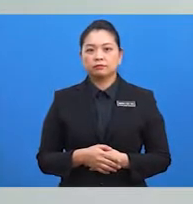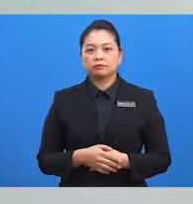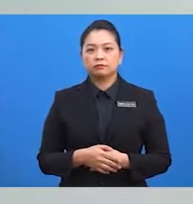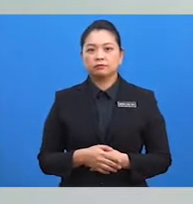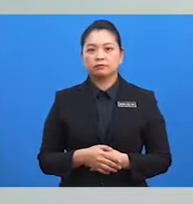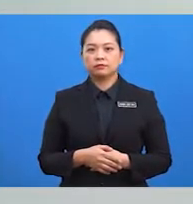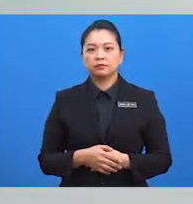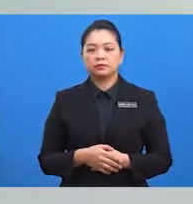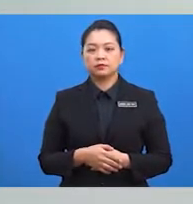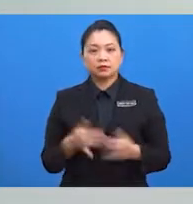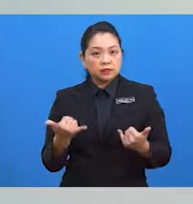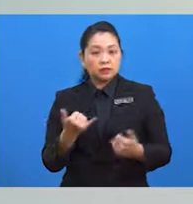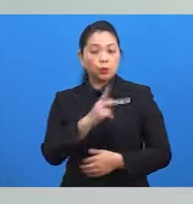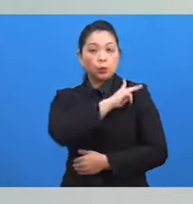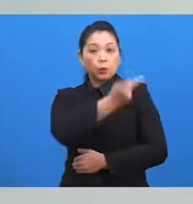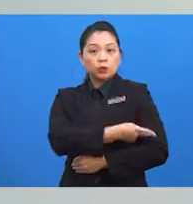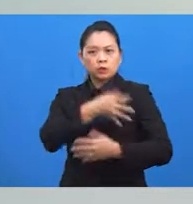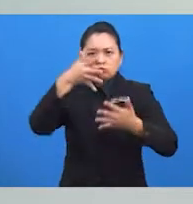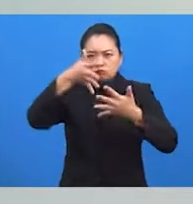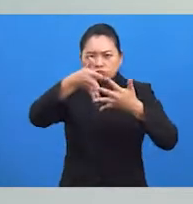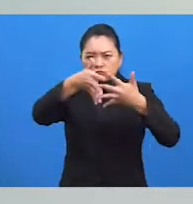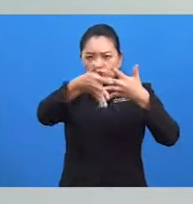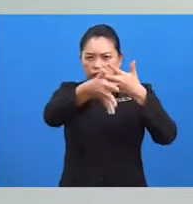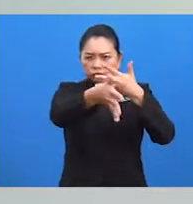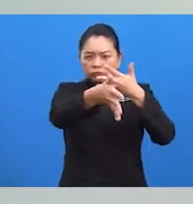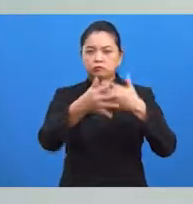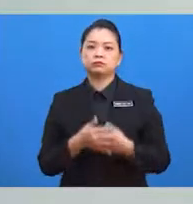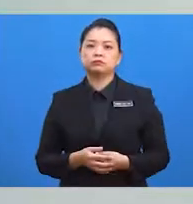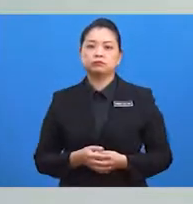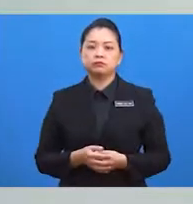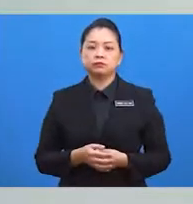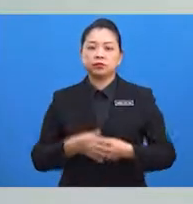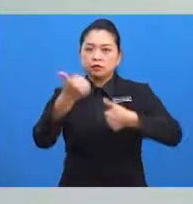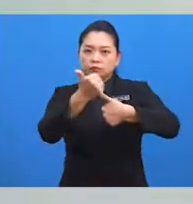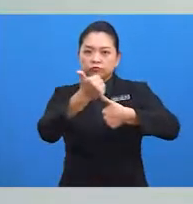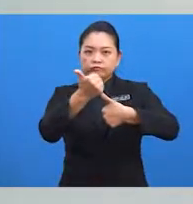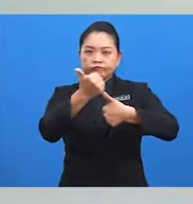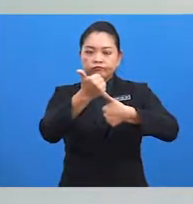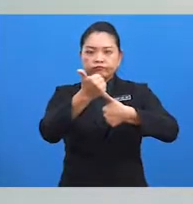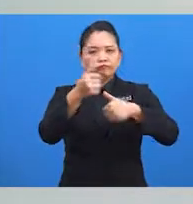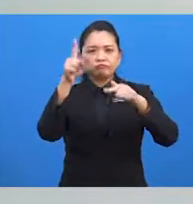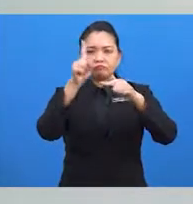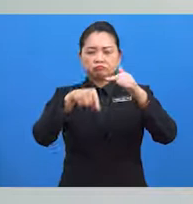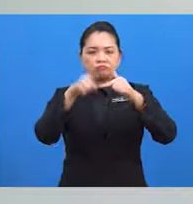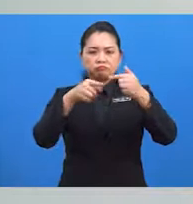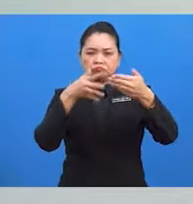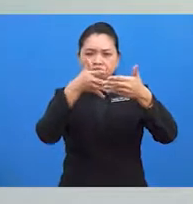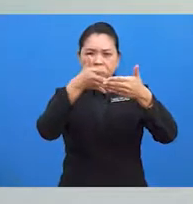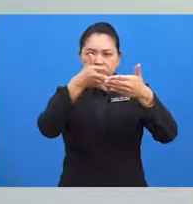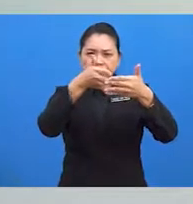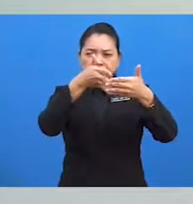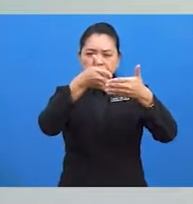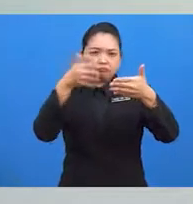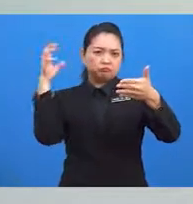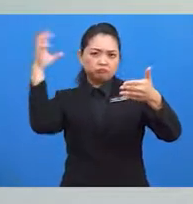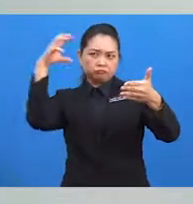hai puase penembusan sini Alpha tidak boleh menemui sehelai